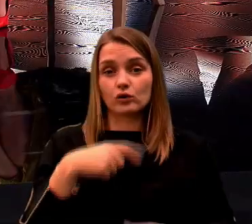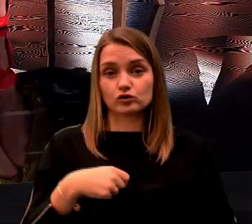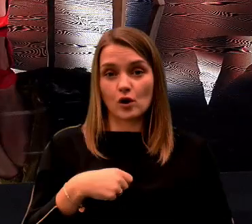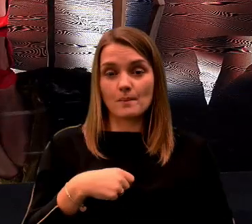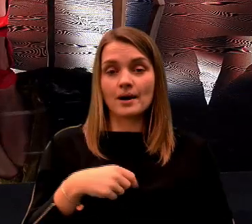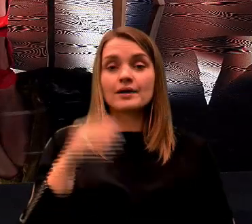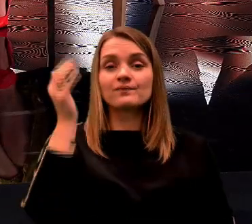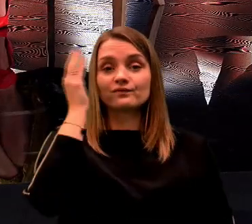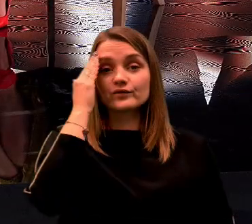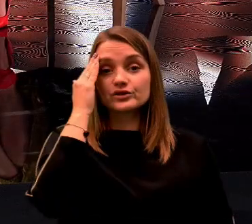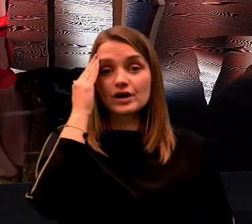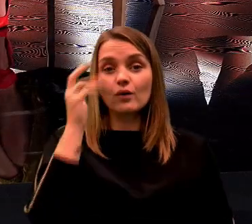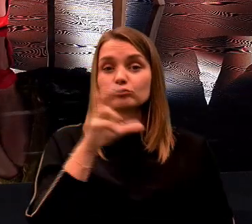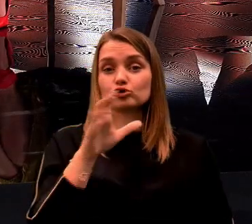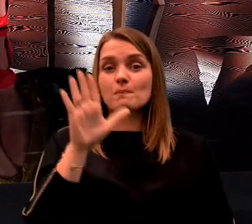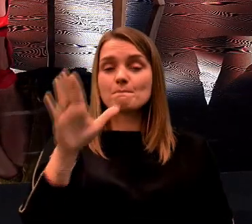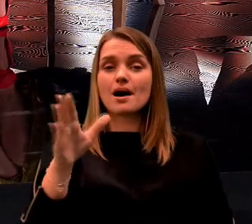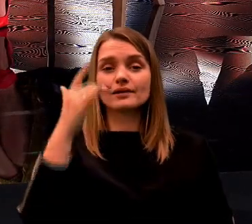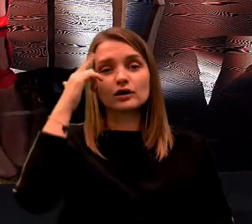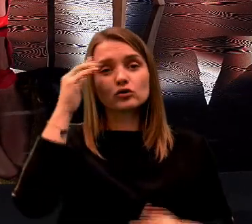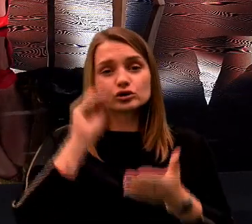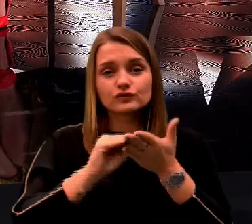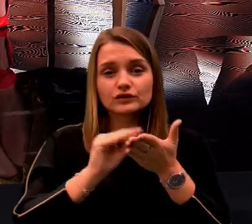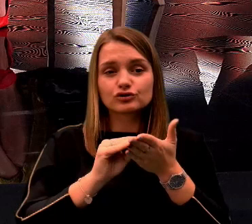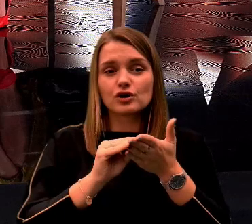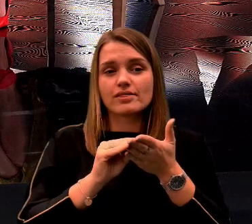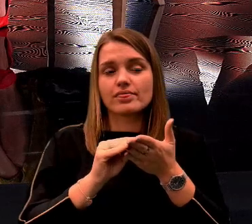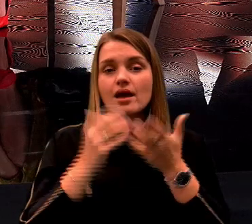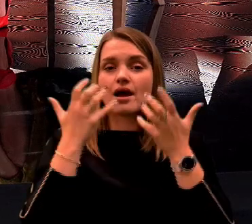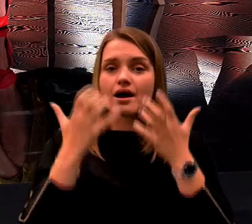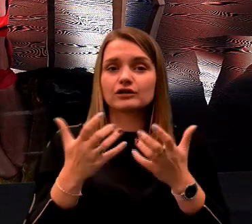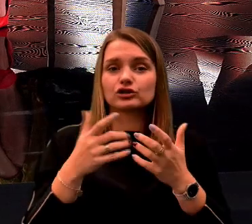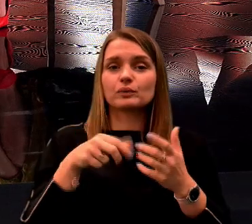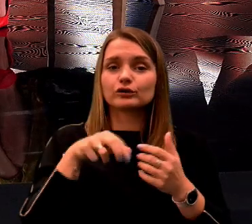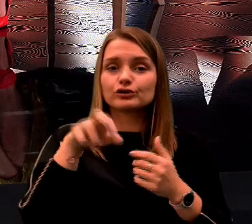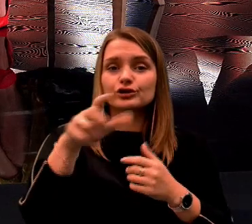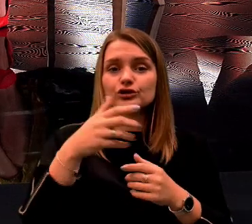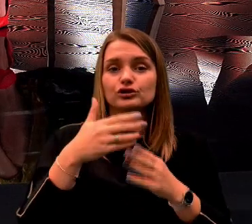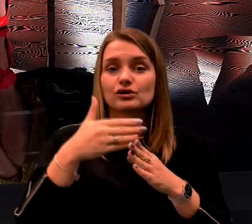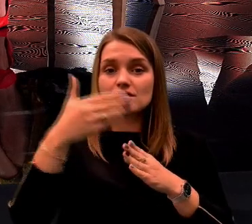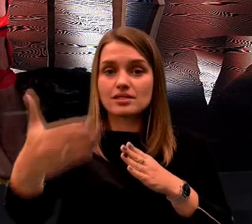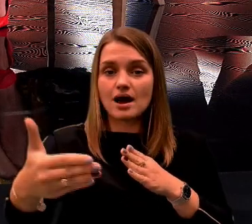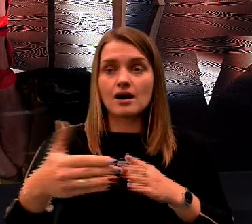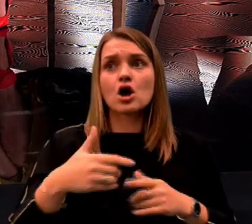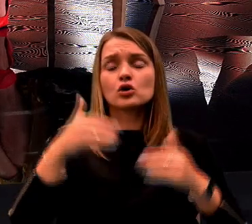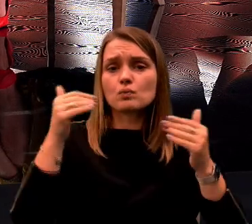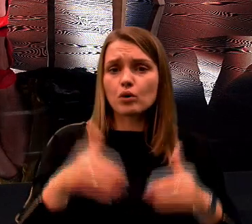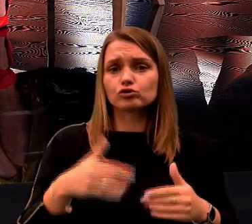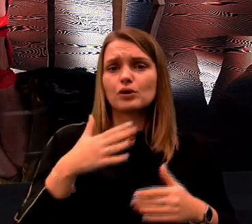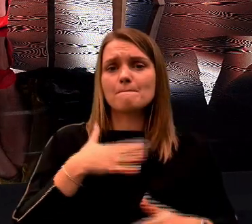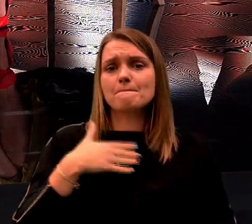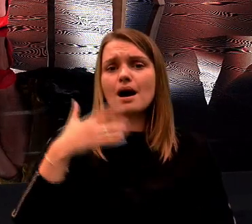czy ma predyspozycję do tego, żeby iść dalej. Dlatego, że można mieć ambicje, ale nie